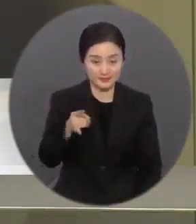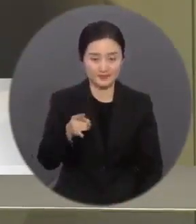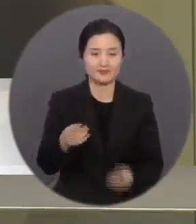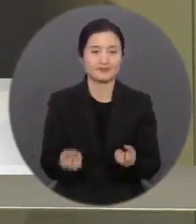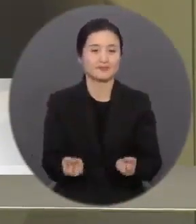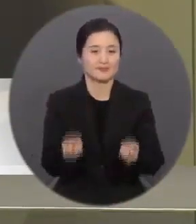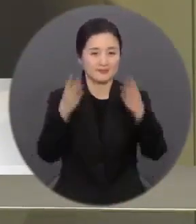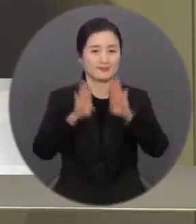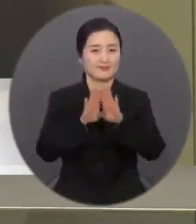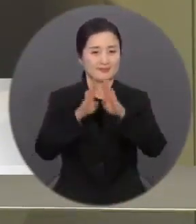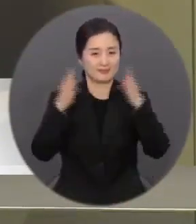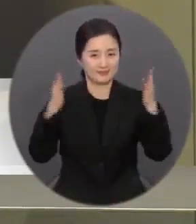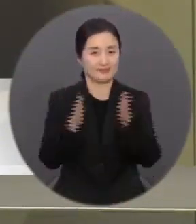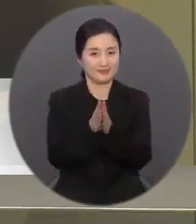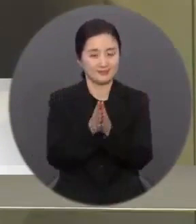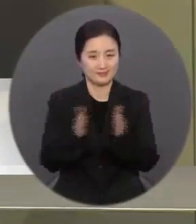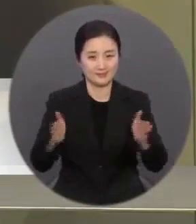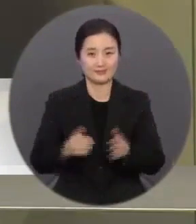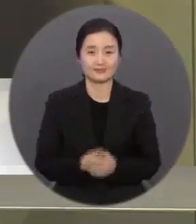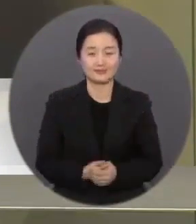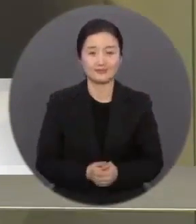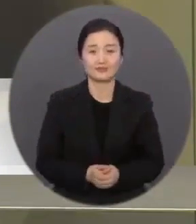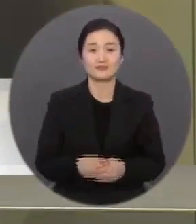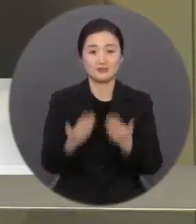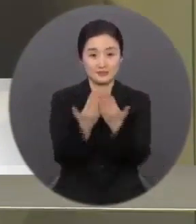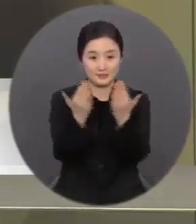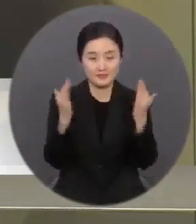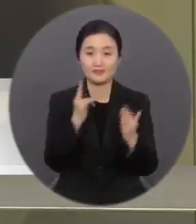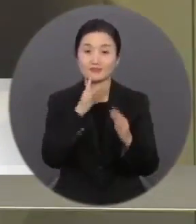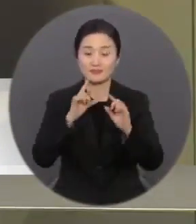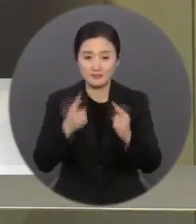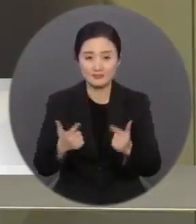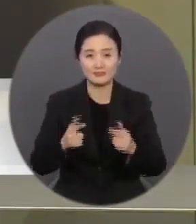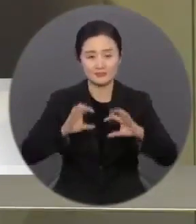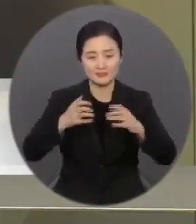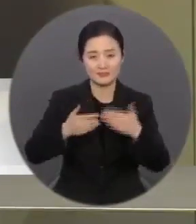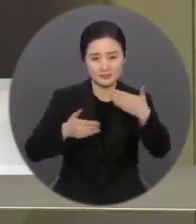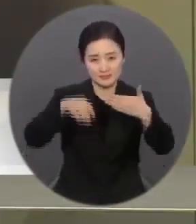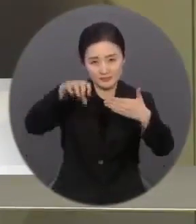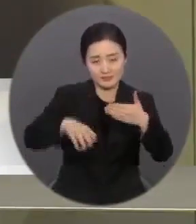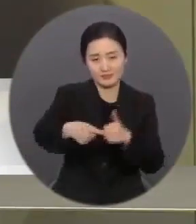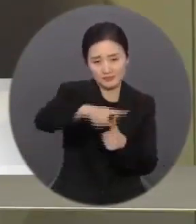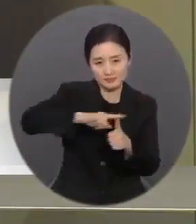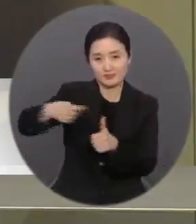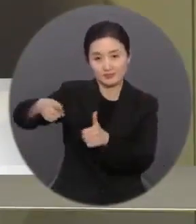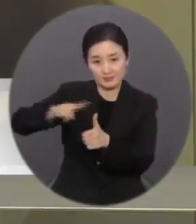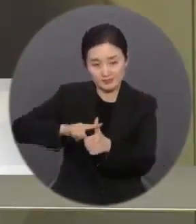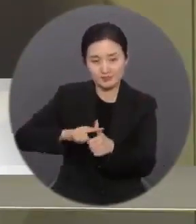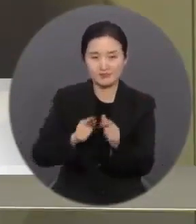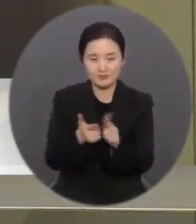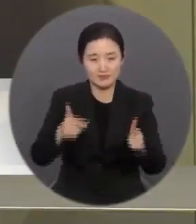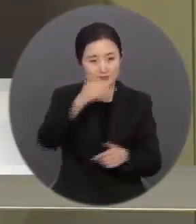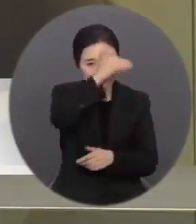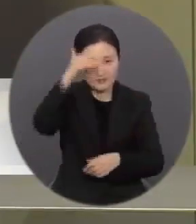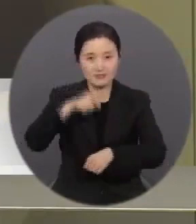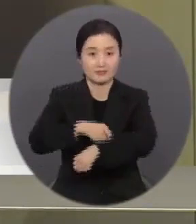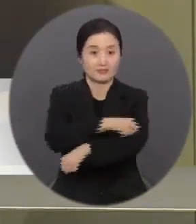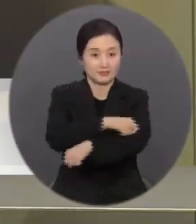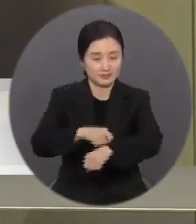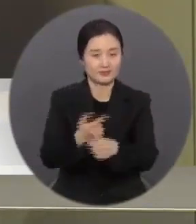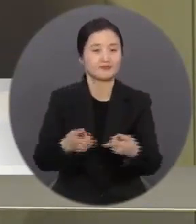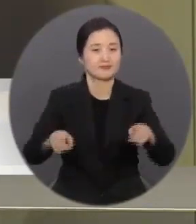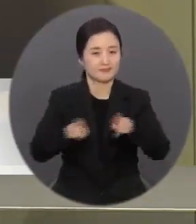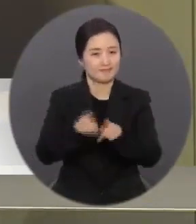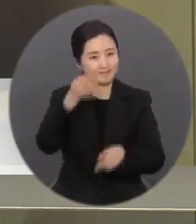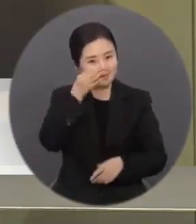주재전인 본전시 외에도 9개 나라 해외 문화기관들이 참여한 이른바 파빌리온 프로젝트라 불리는 특별관 전시도